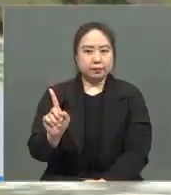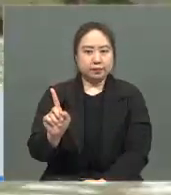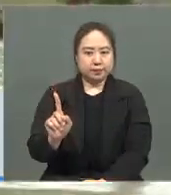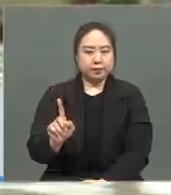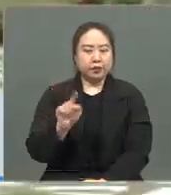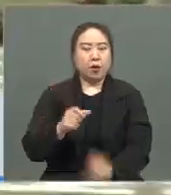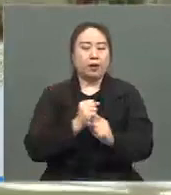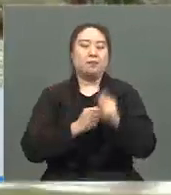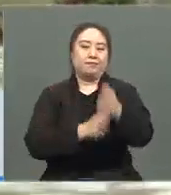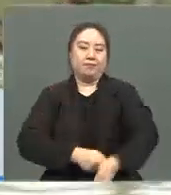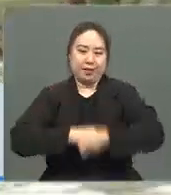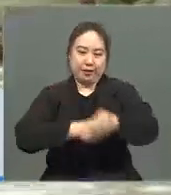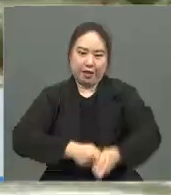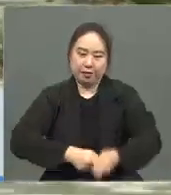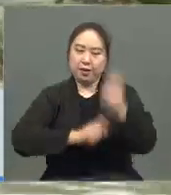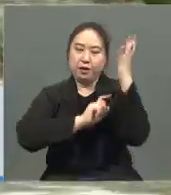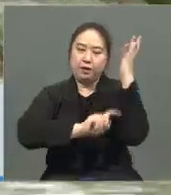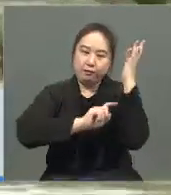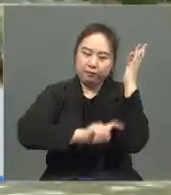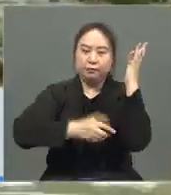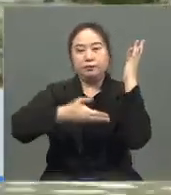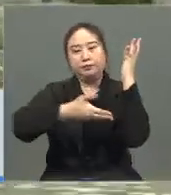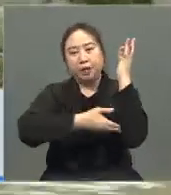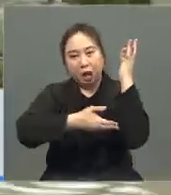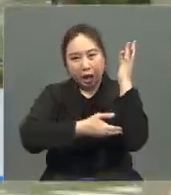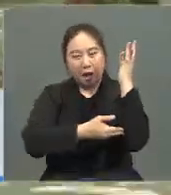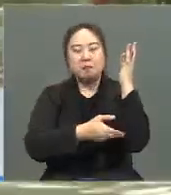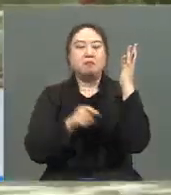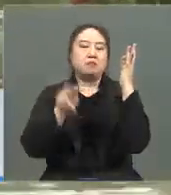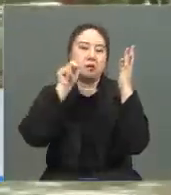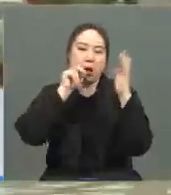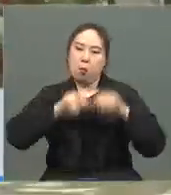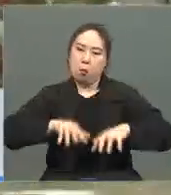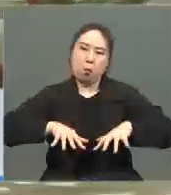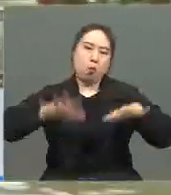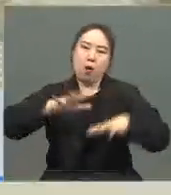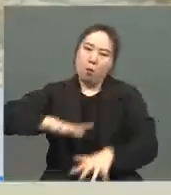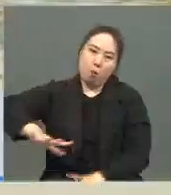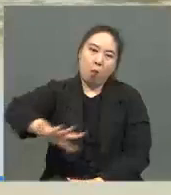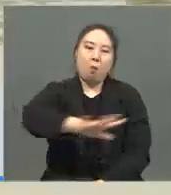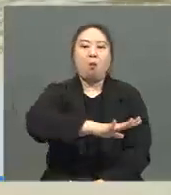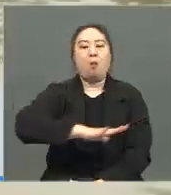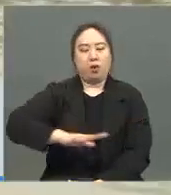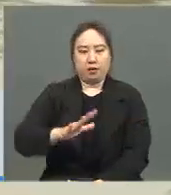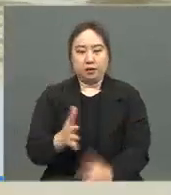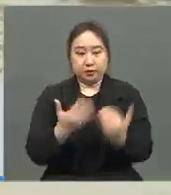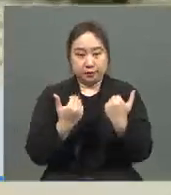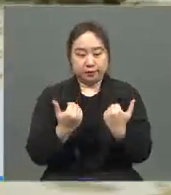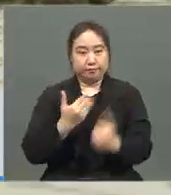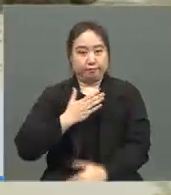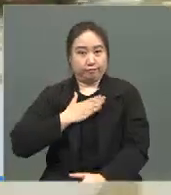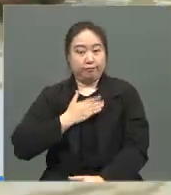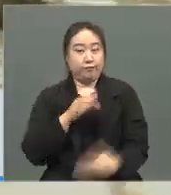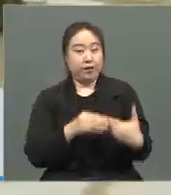การทำการเกษตรไม่ว่าจะเป็นสวนยางสวนปาล์มก็ได้รับผลกระทบทั้งหมดเลยค่ะซึ่งตอนนี้เองนะคะนุ้ยก็จะพ